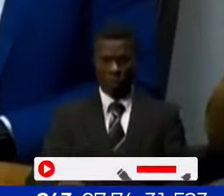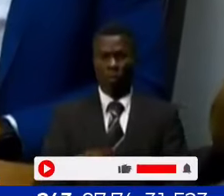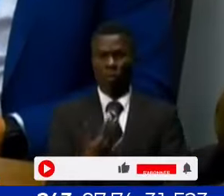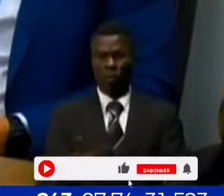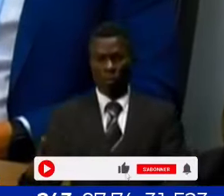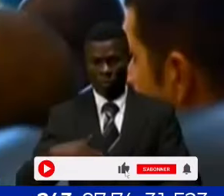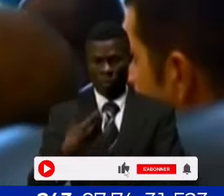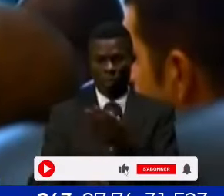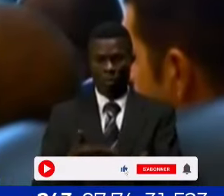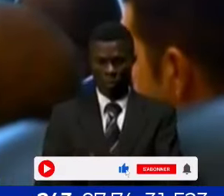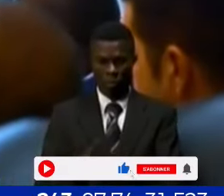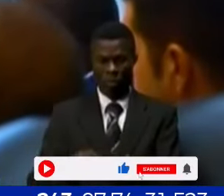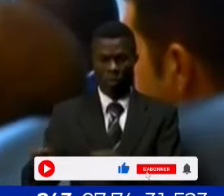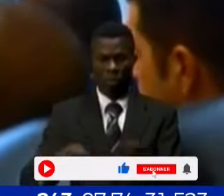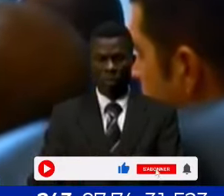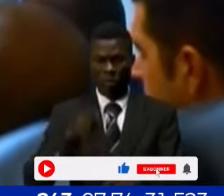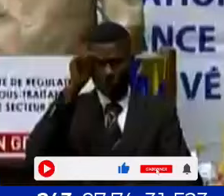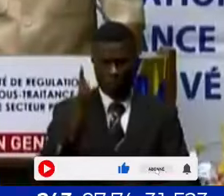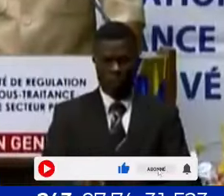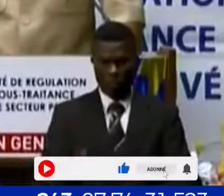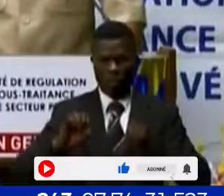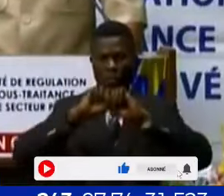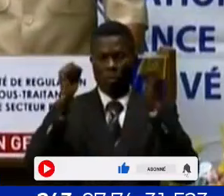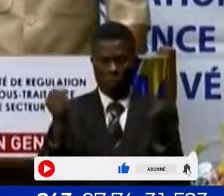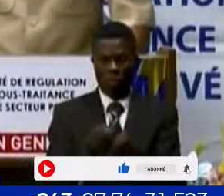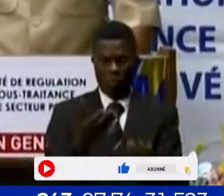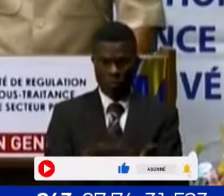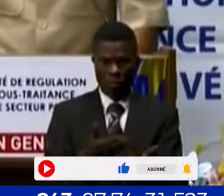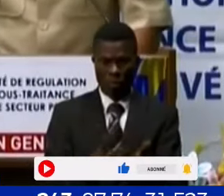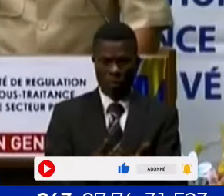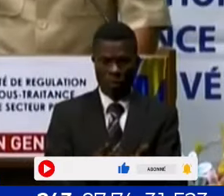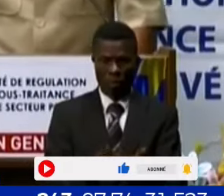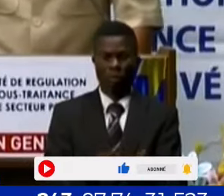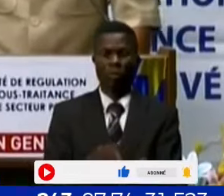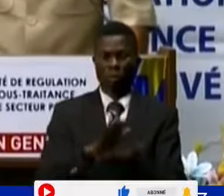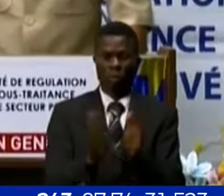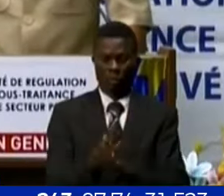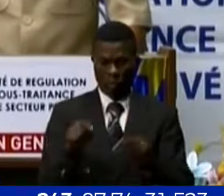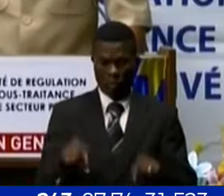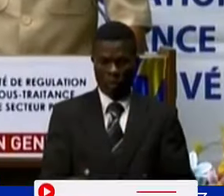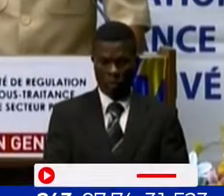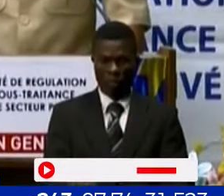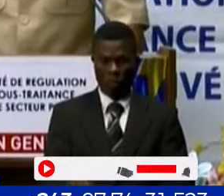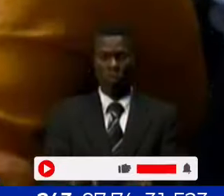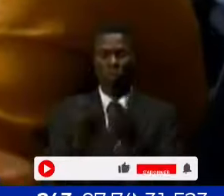de Kibali Gold qui étaient centralisés par cette société étrangère viennent aujourd'hui d'être